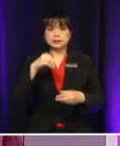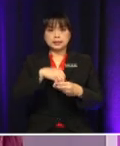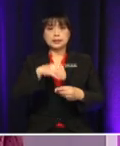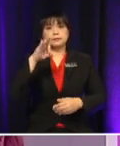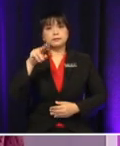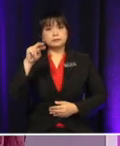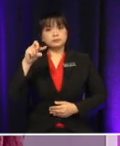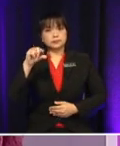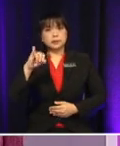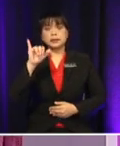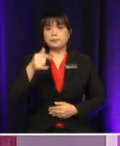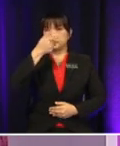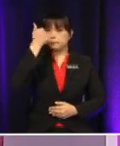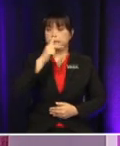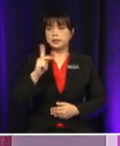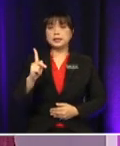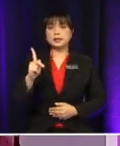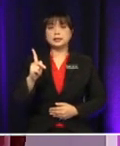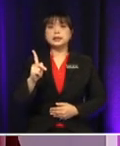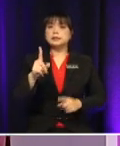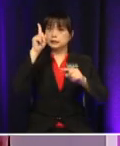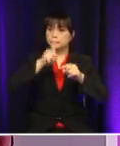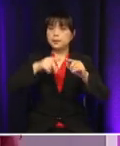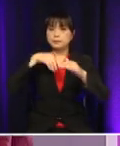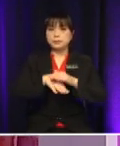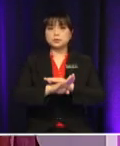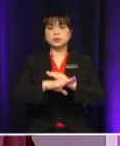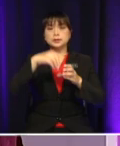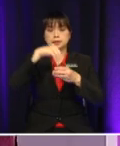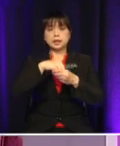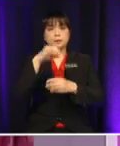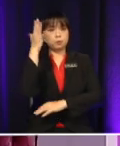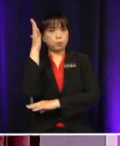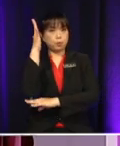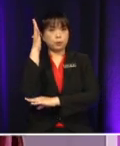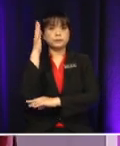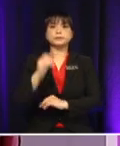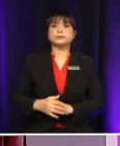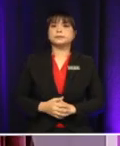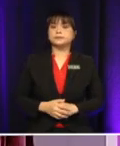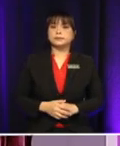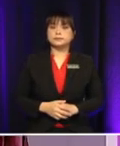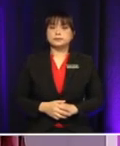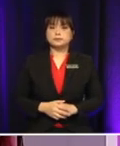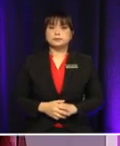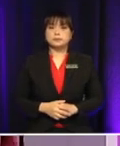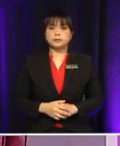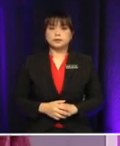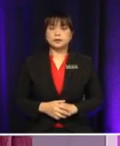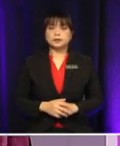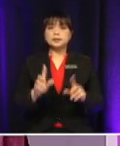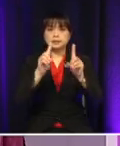itu yang menyebabkan dia tidak boleh dimasukkan ke dalam dalam planet ini Oke so dinding